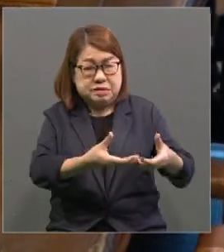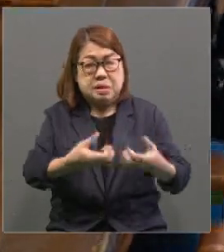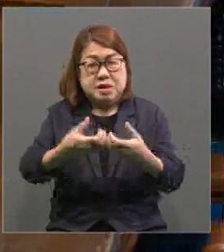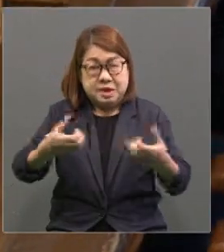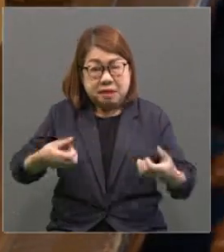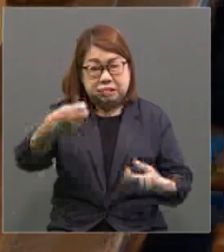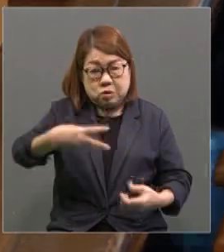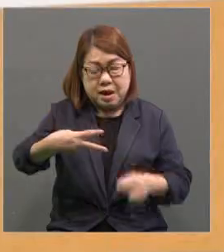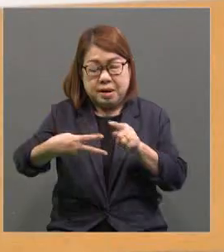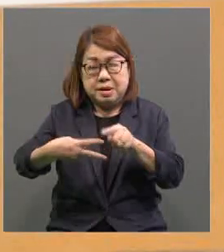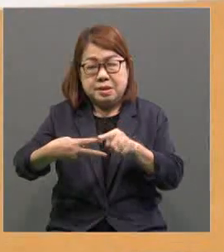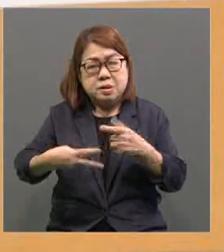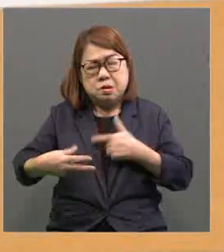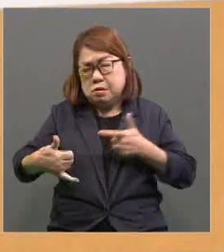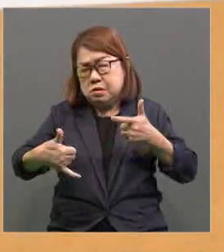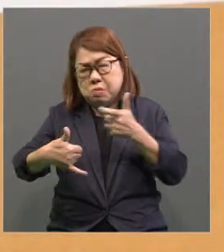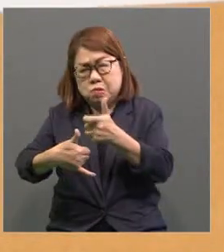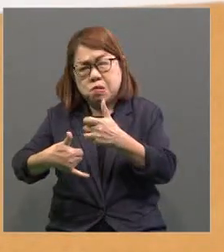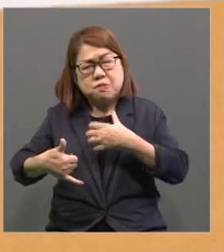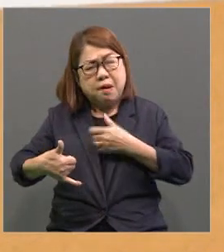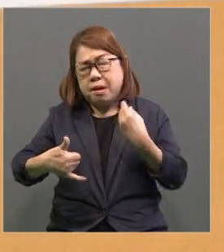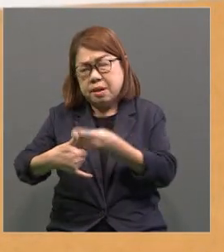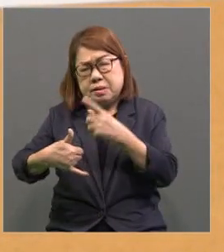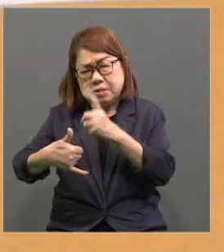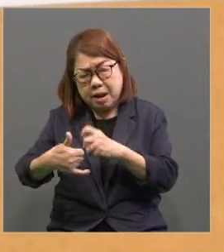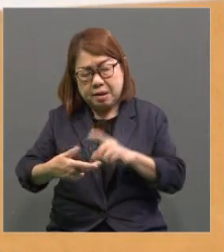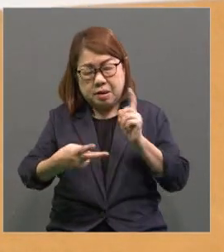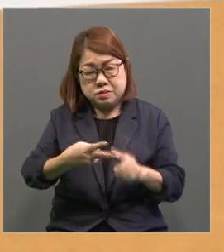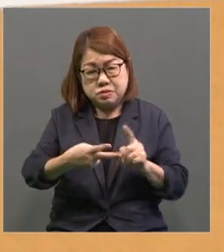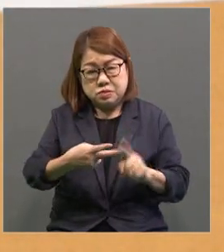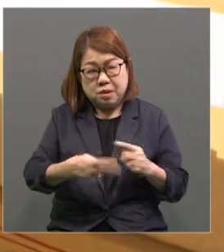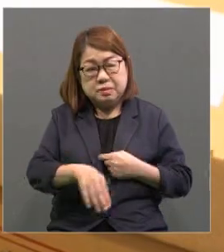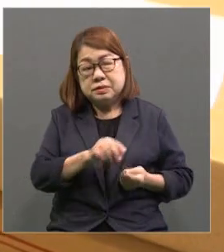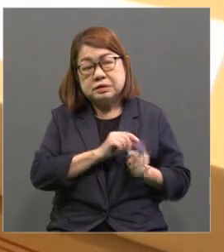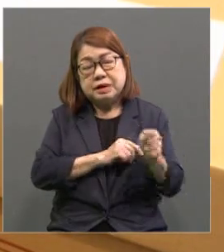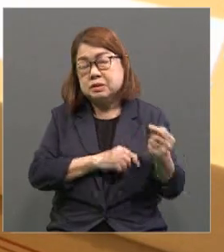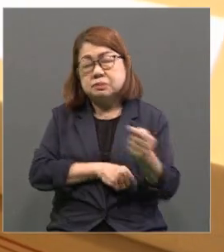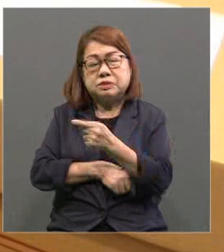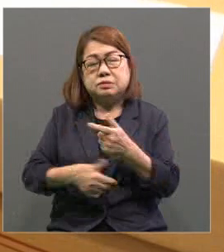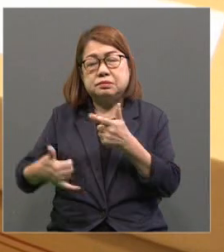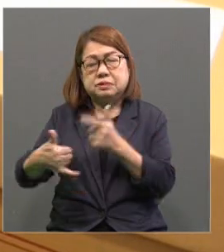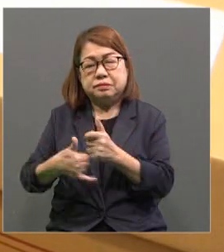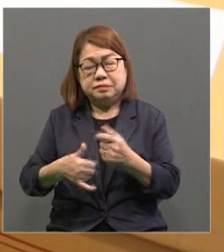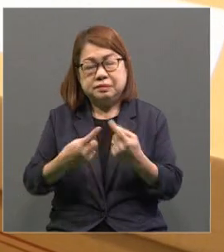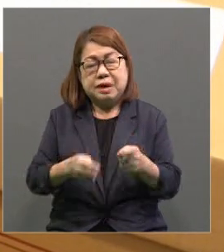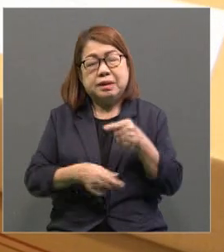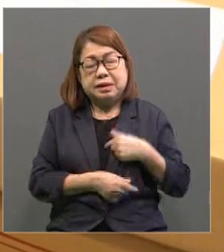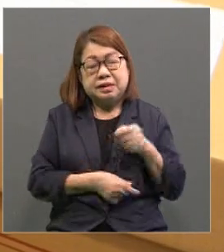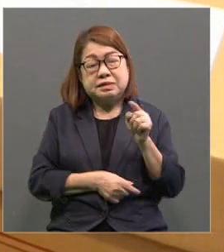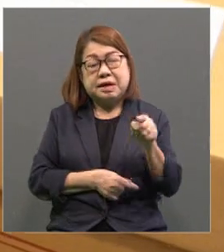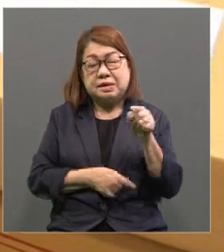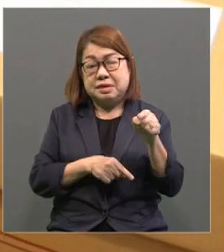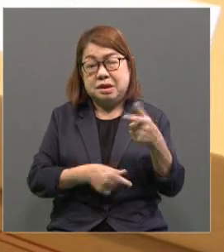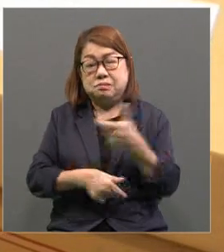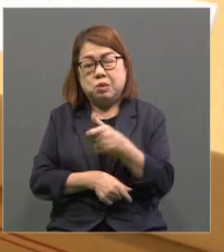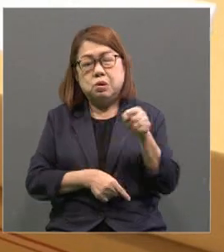ผู้อื่นโดยเจตนาและจ้างหวานฆ่าซึ่งมีนายธนัญชัยหรือว่าน่องหมัดมากที่ถูกวิสามันไปแล้วกับนายประวินจันทร์